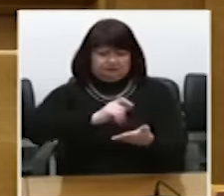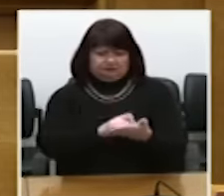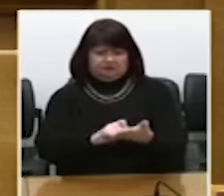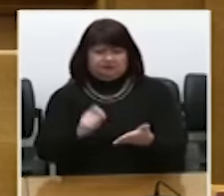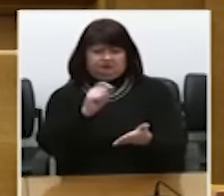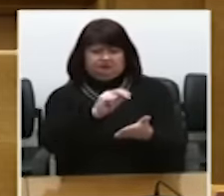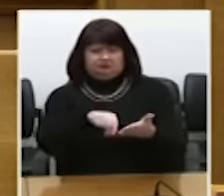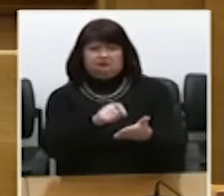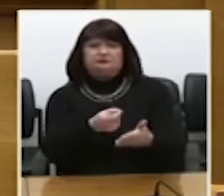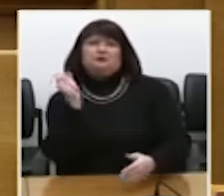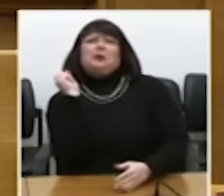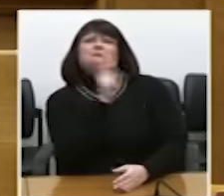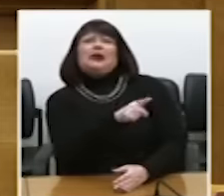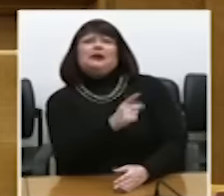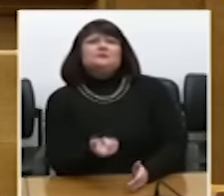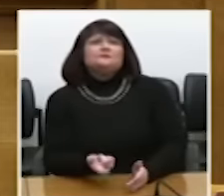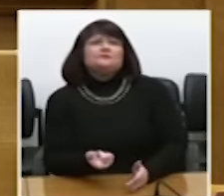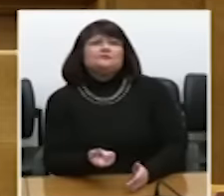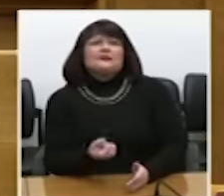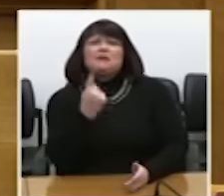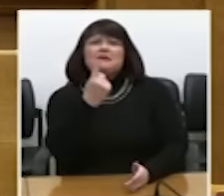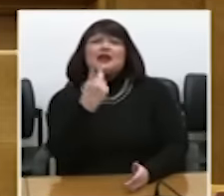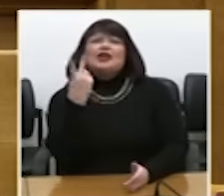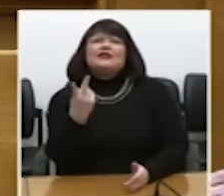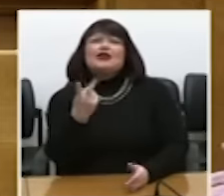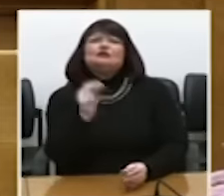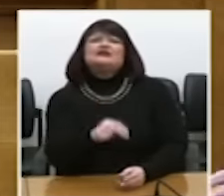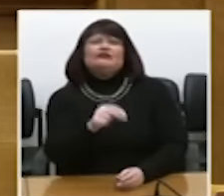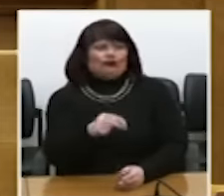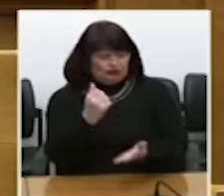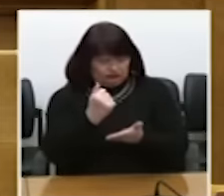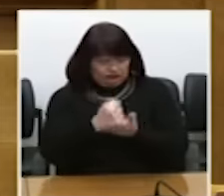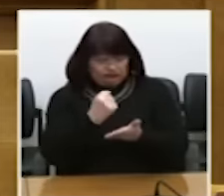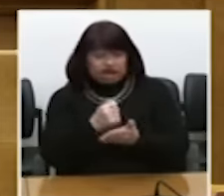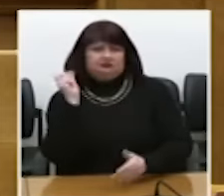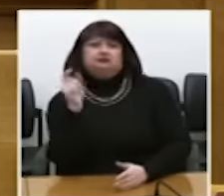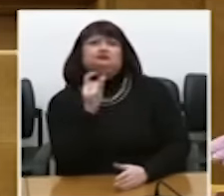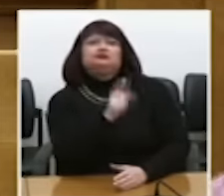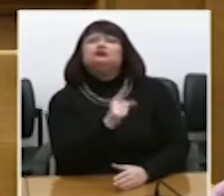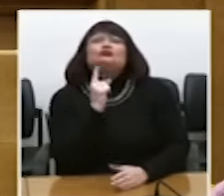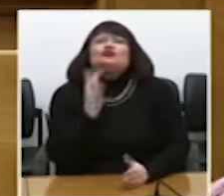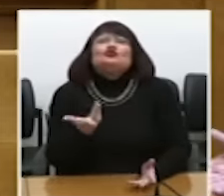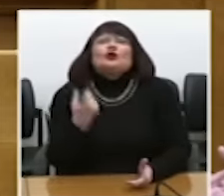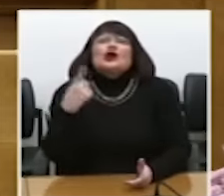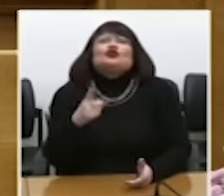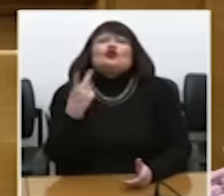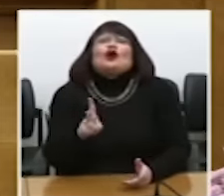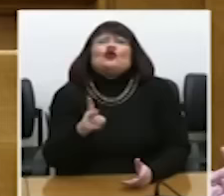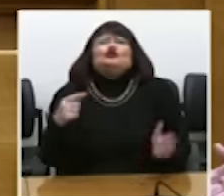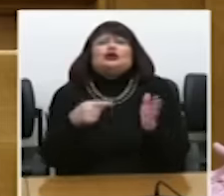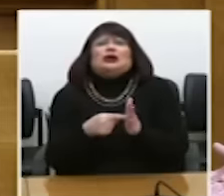να ταχυδρομεί και πάνω από μία ψήφο, ακόμα δηλαδή και 100 και 200 και